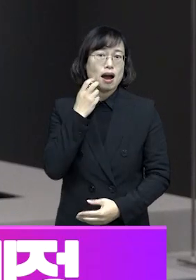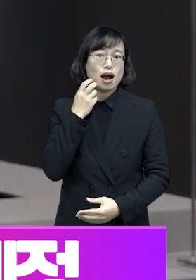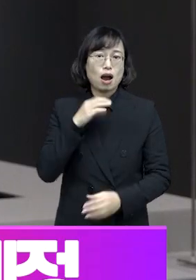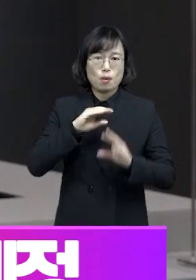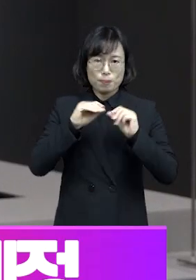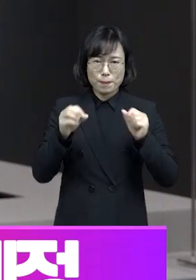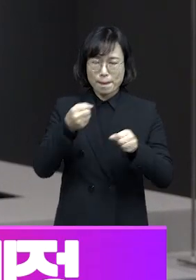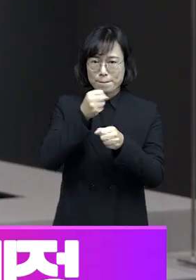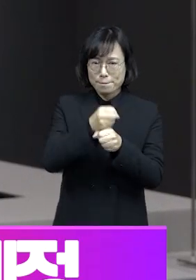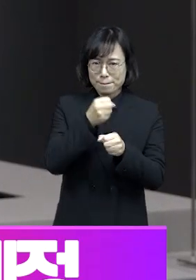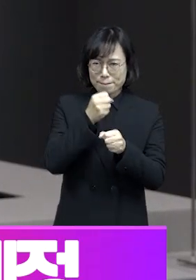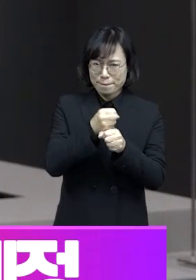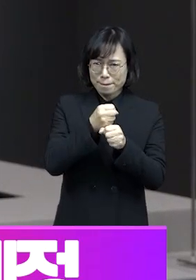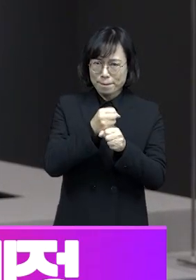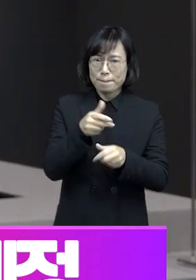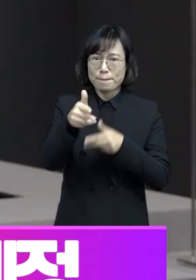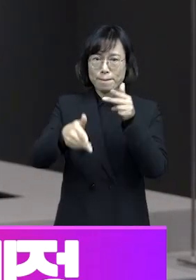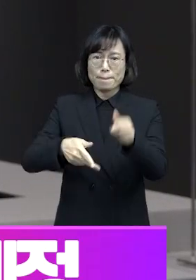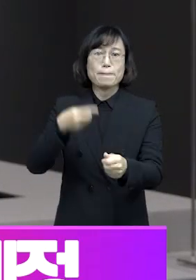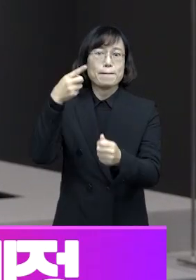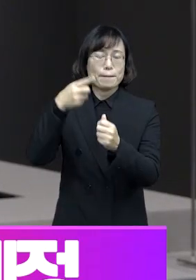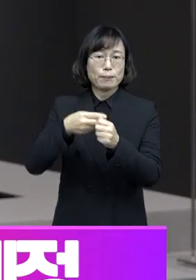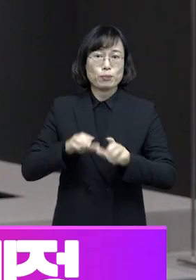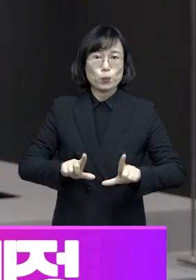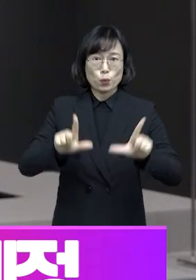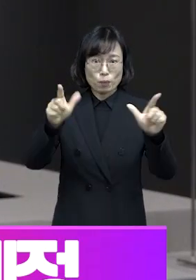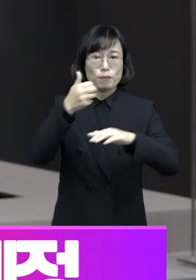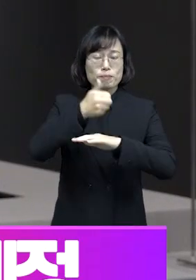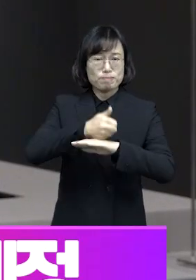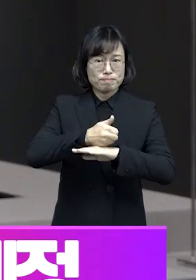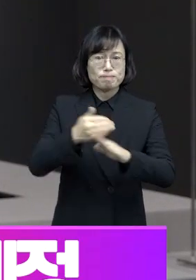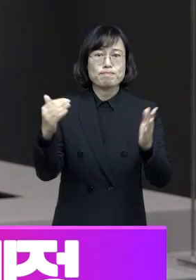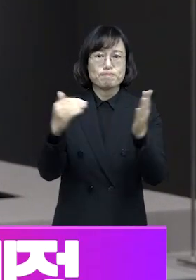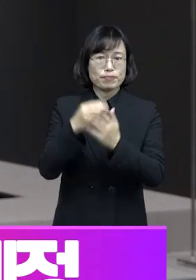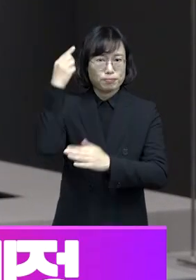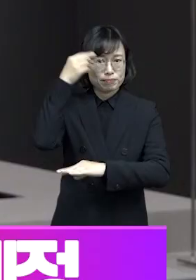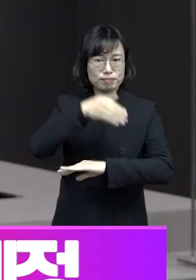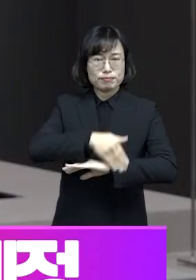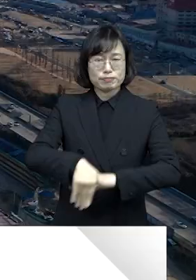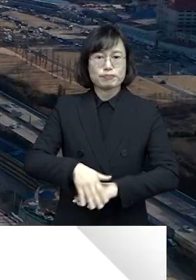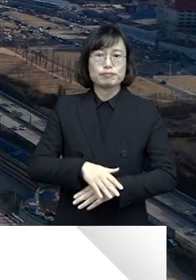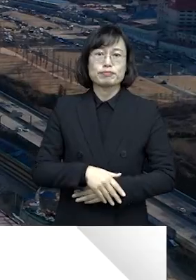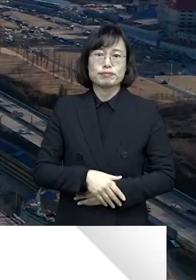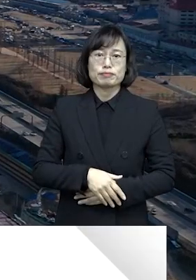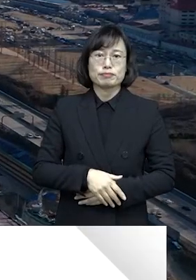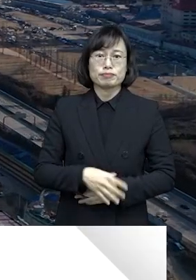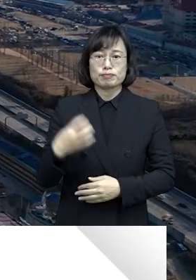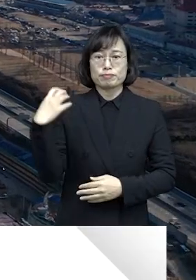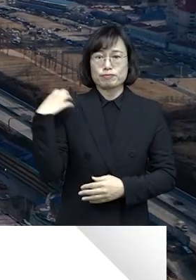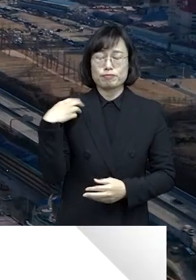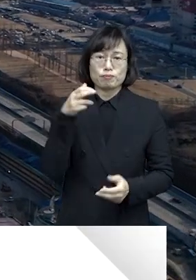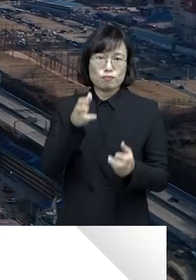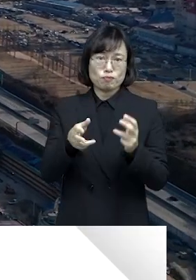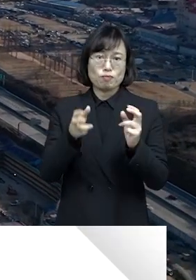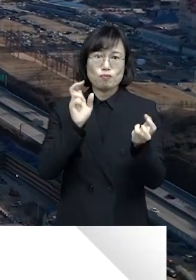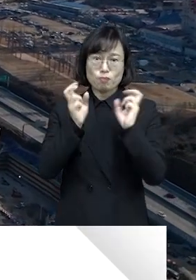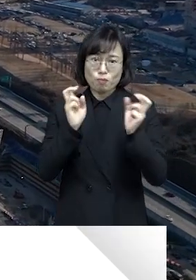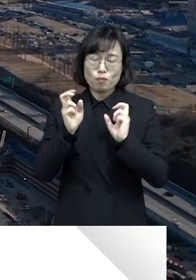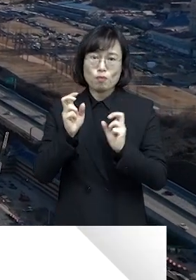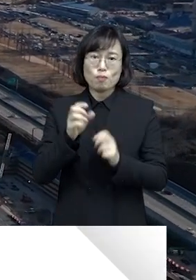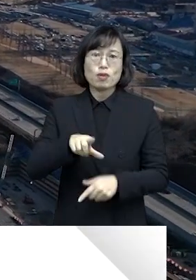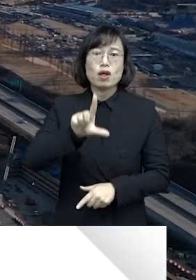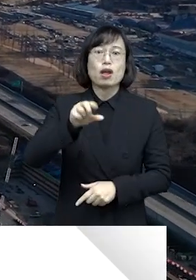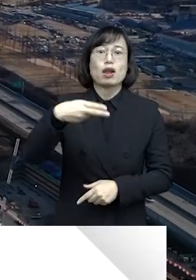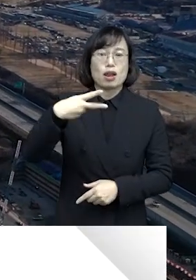양산 차송 공동주택지구 조성사업 1단계가 올 연말 준공될 예정입니다. 사업 시행자인